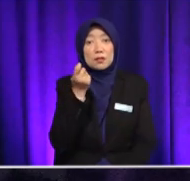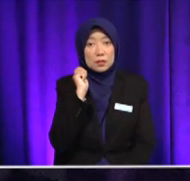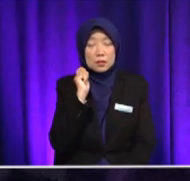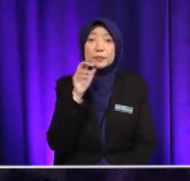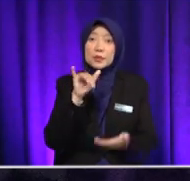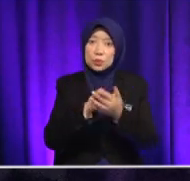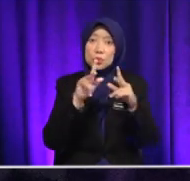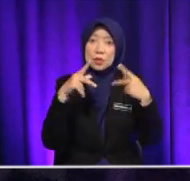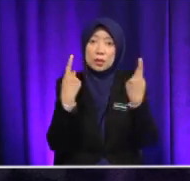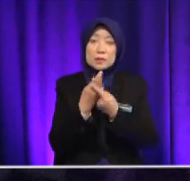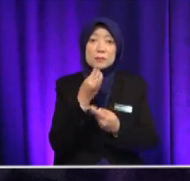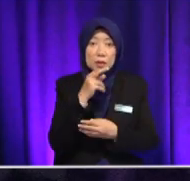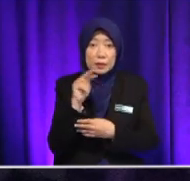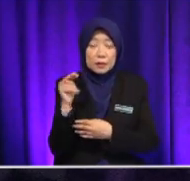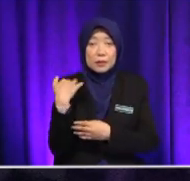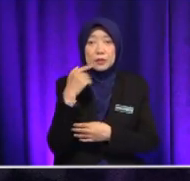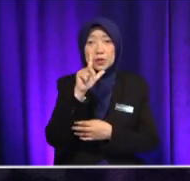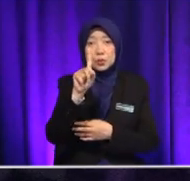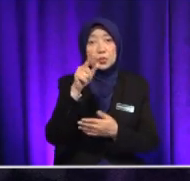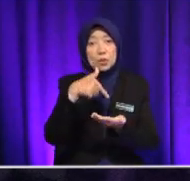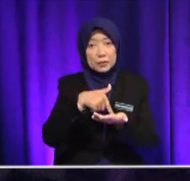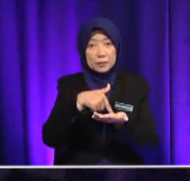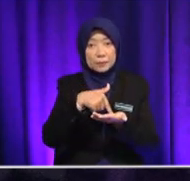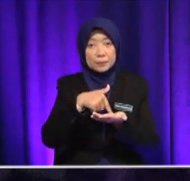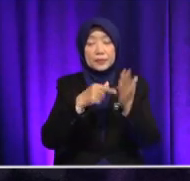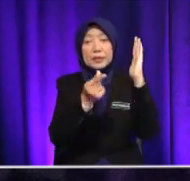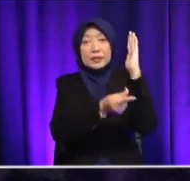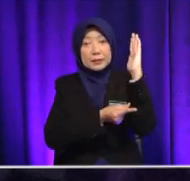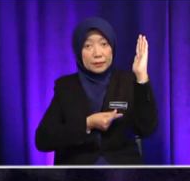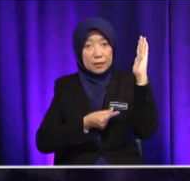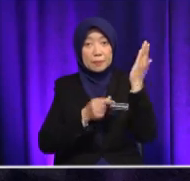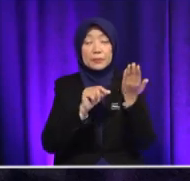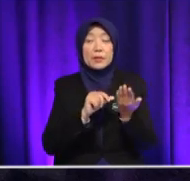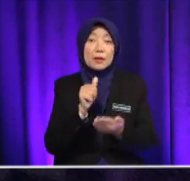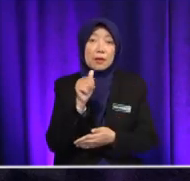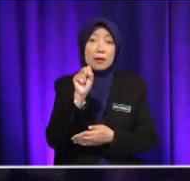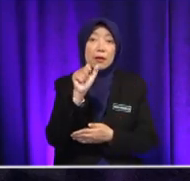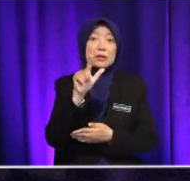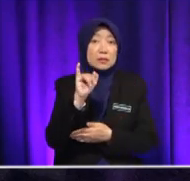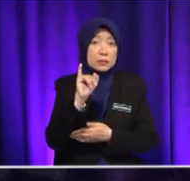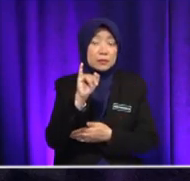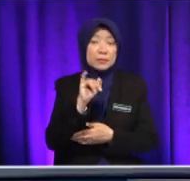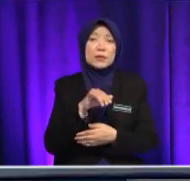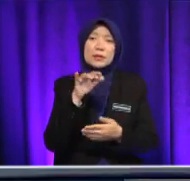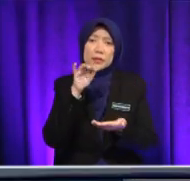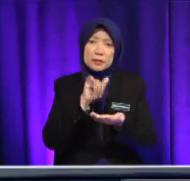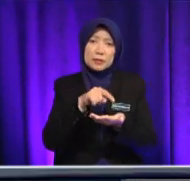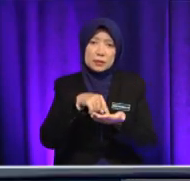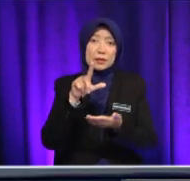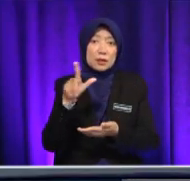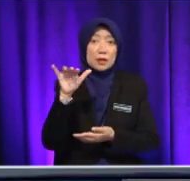makanan. Kita ada satu lagi iaitu getah asli. Getah asli ini yang kita nak katakan hari